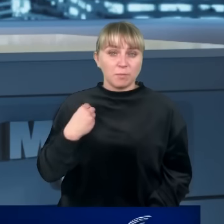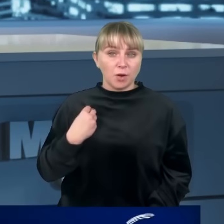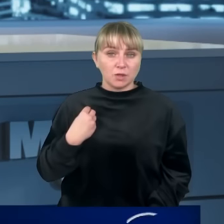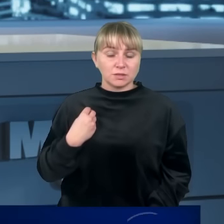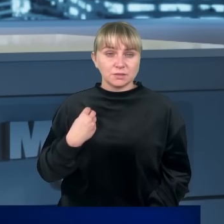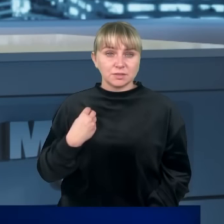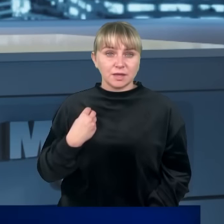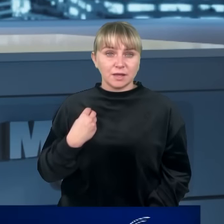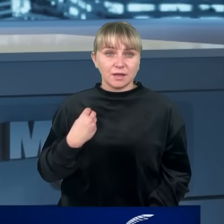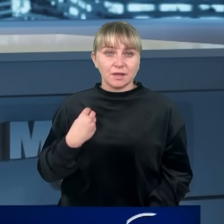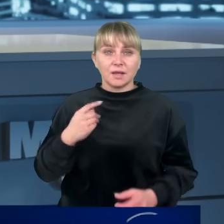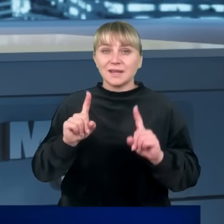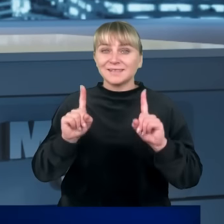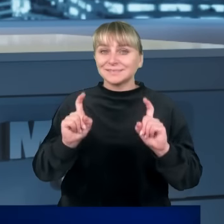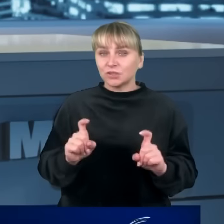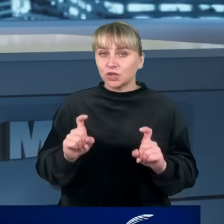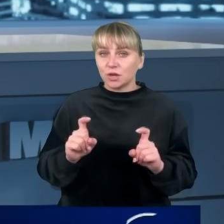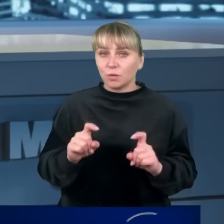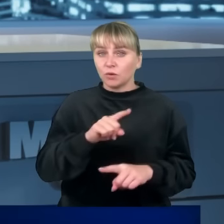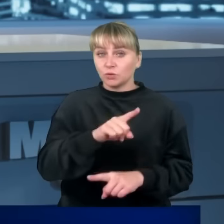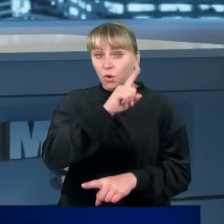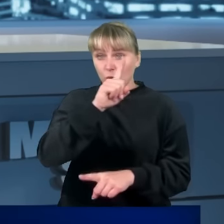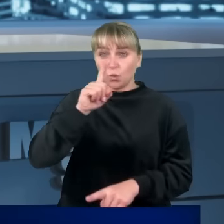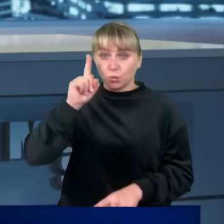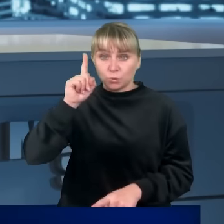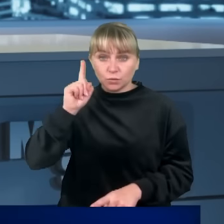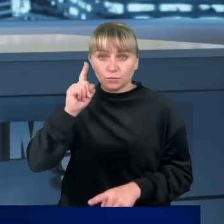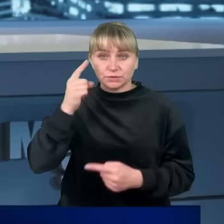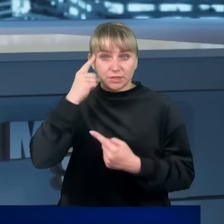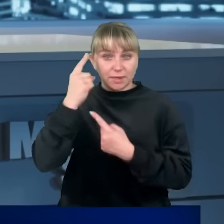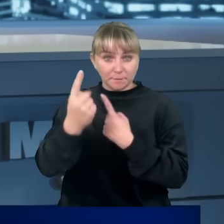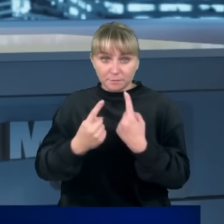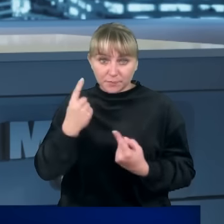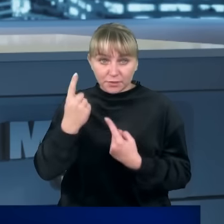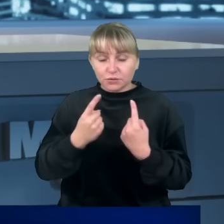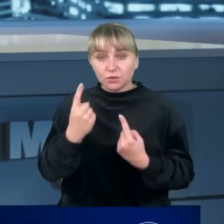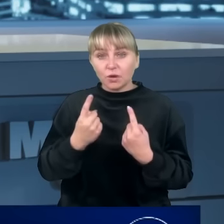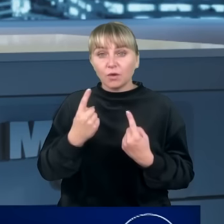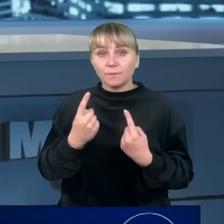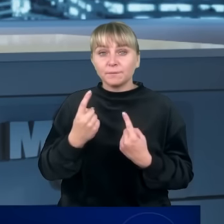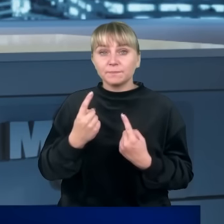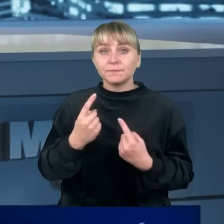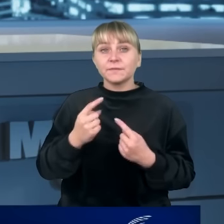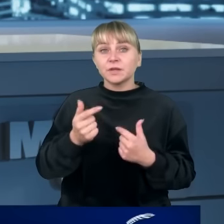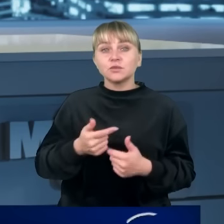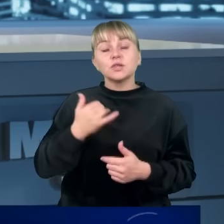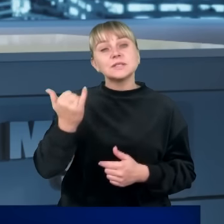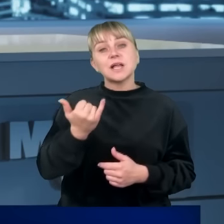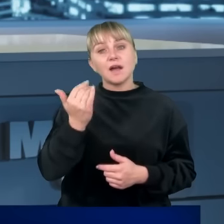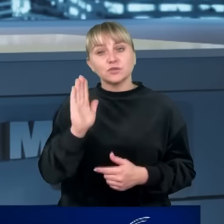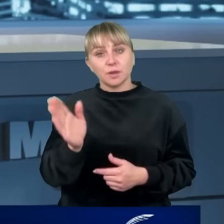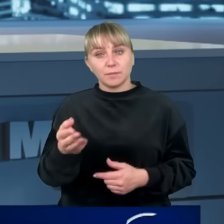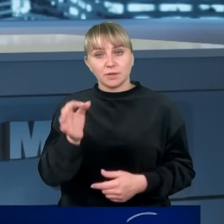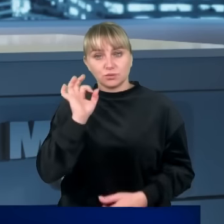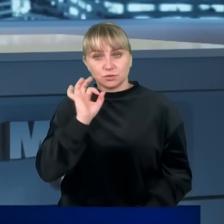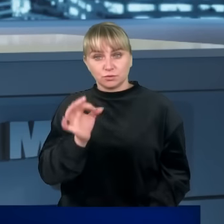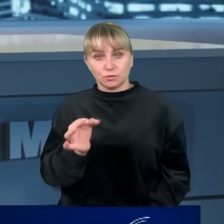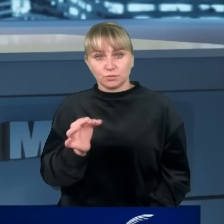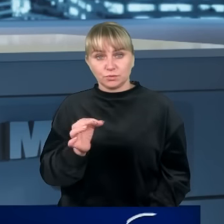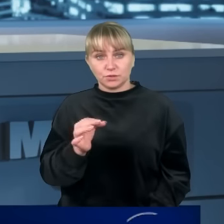że ludzie, którzy myślą o tym, że będzie zawsze dobrze.